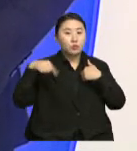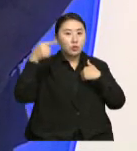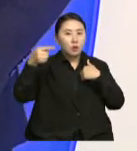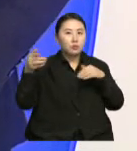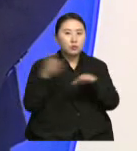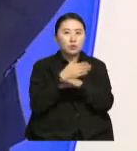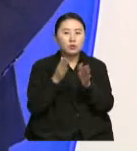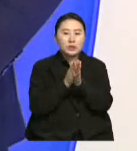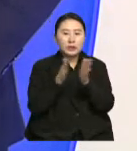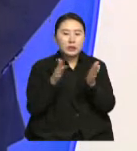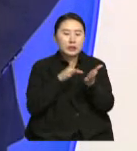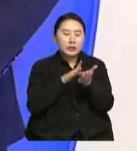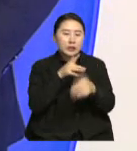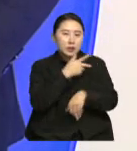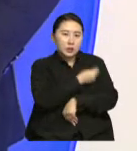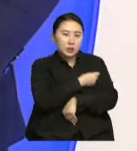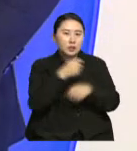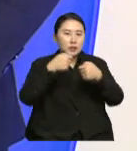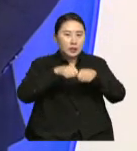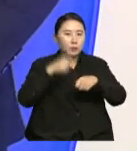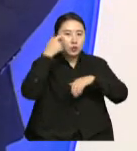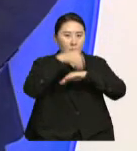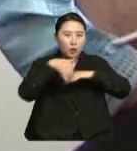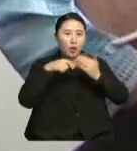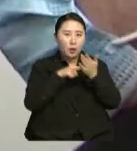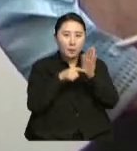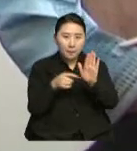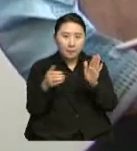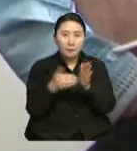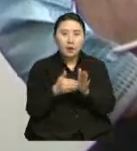달부터 시작될 백신 접종 세부 계획을 발표합니다.